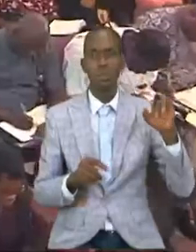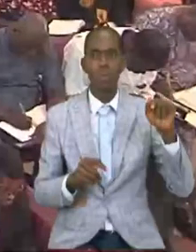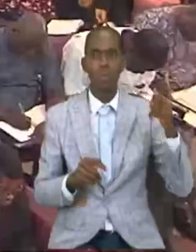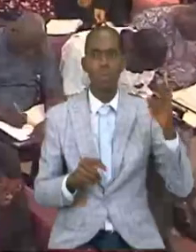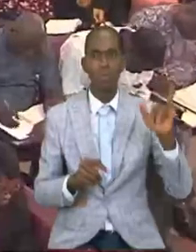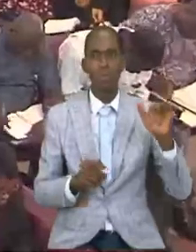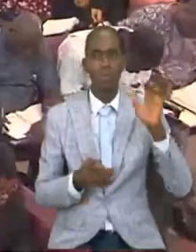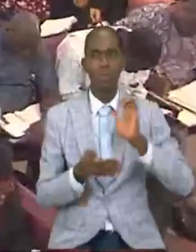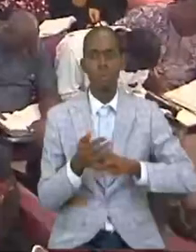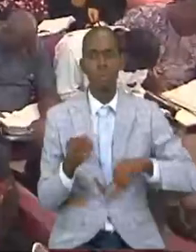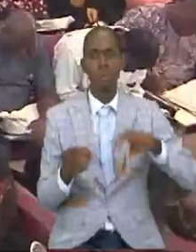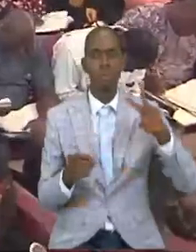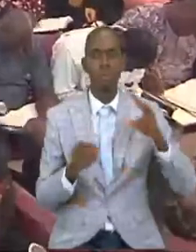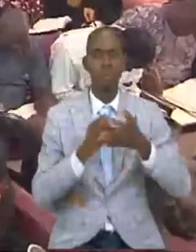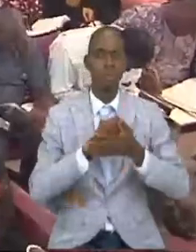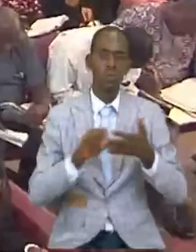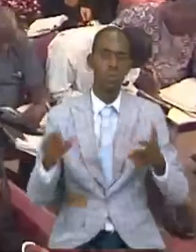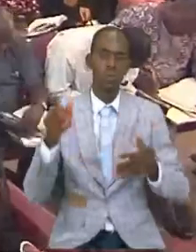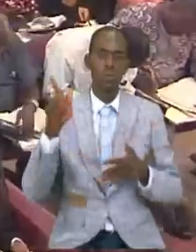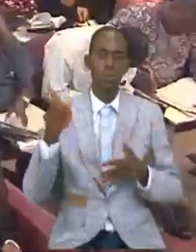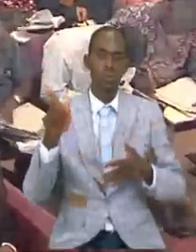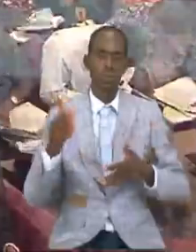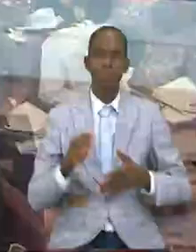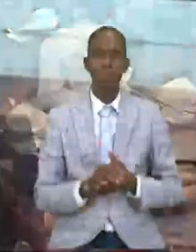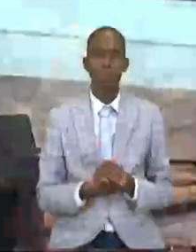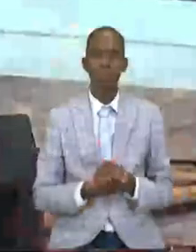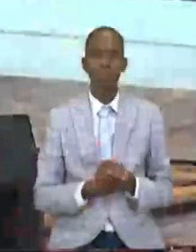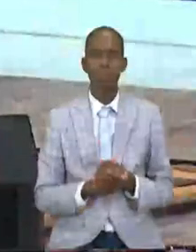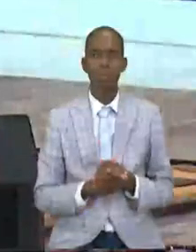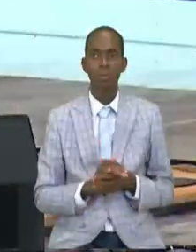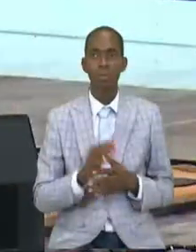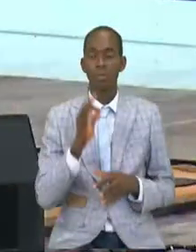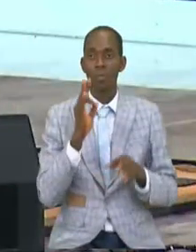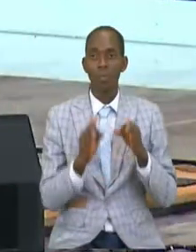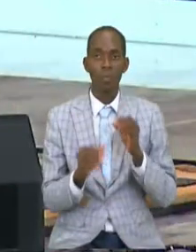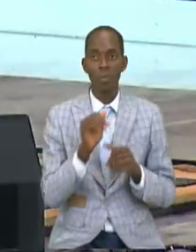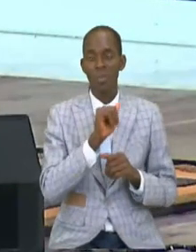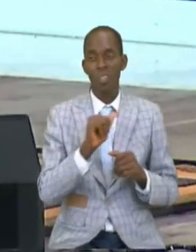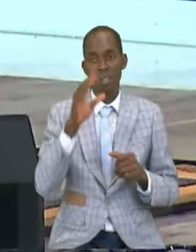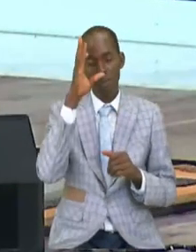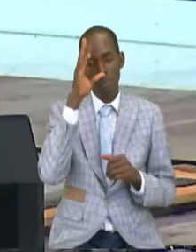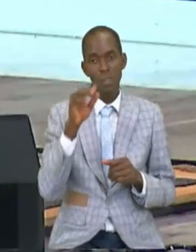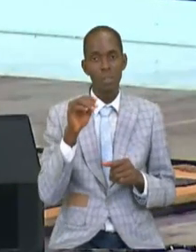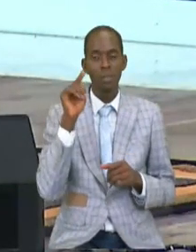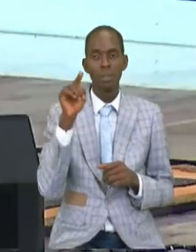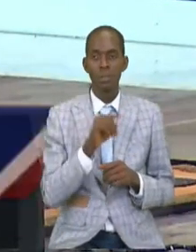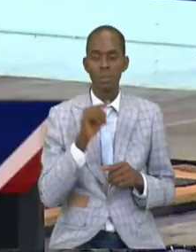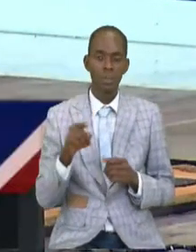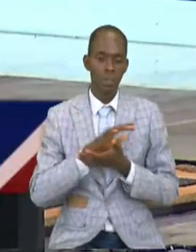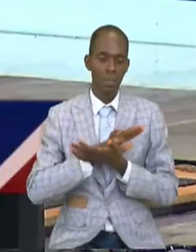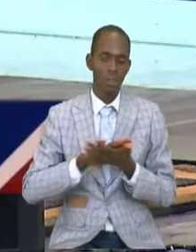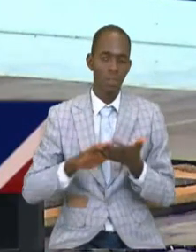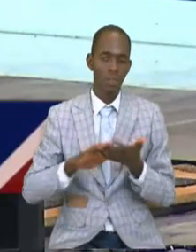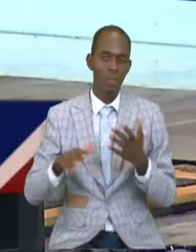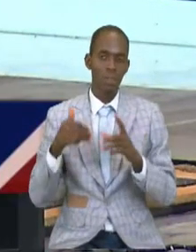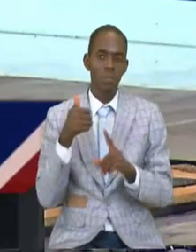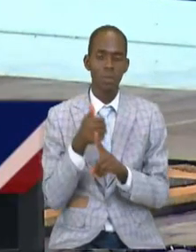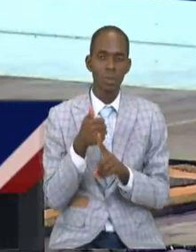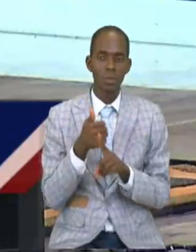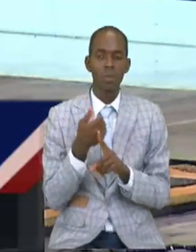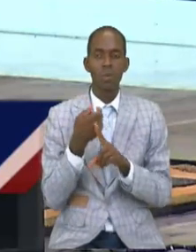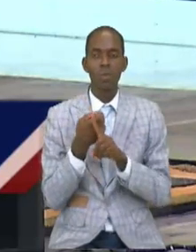2, verset 21. 2 Timothée 2, 21. Si donc quelqu'un se